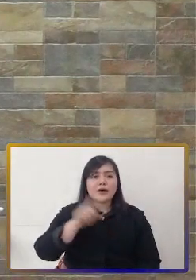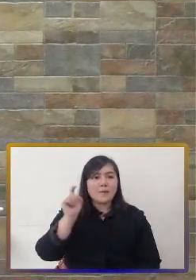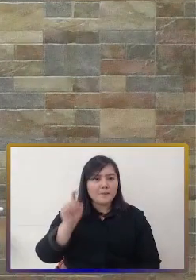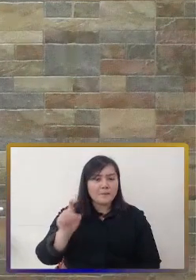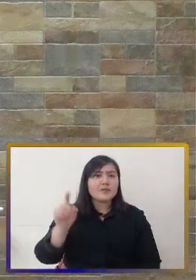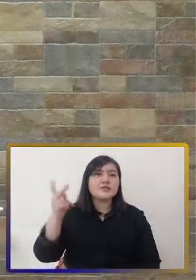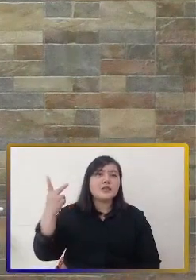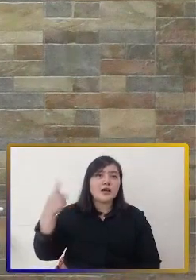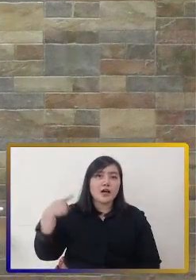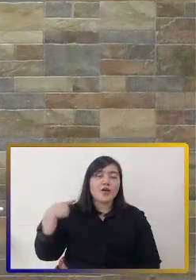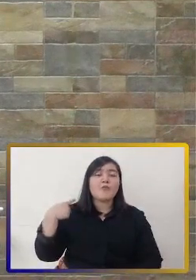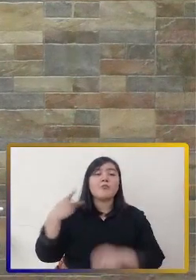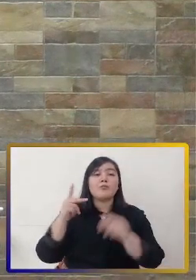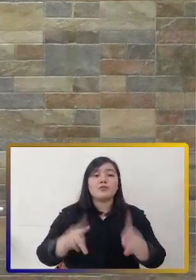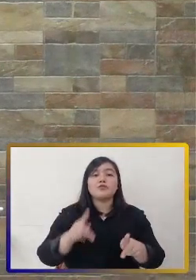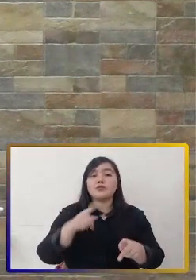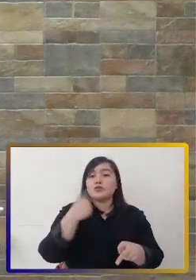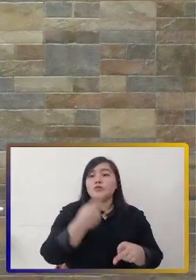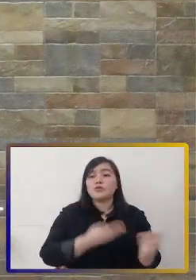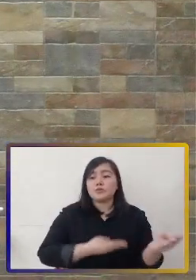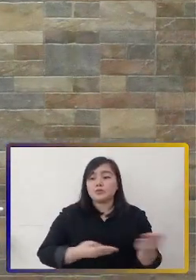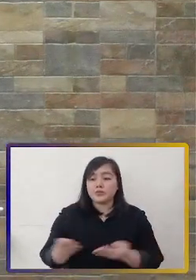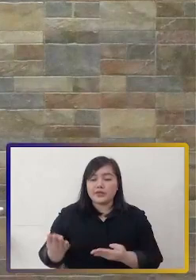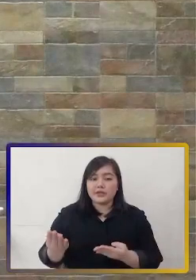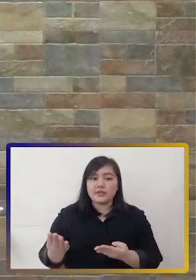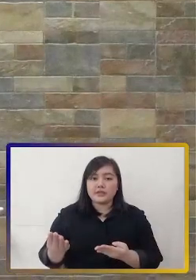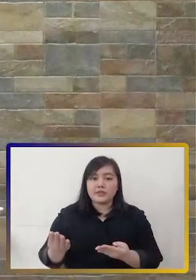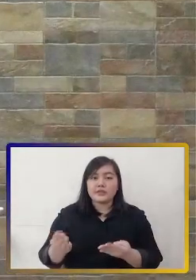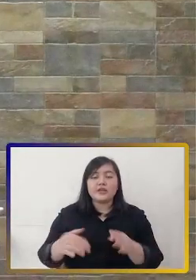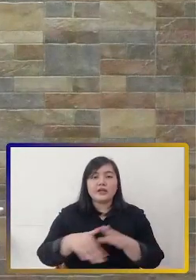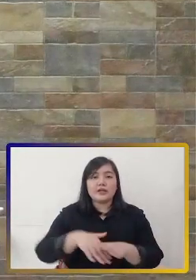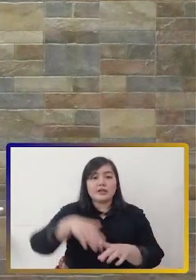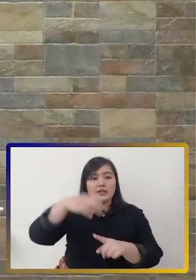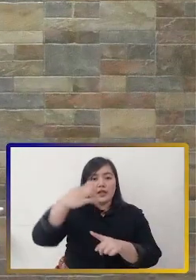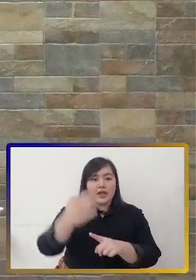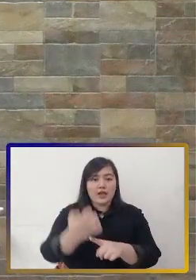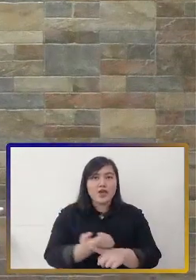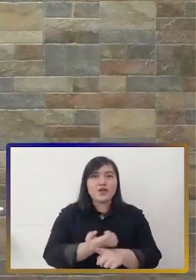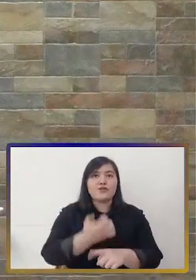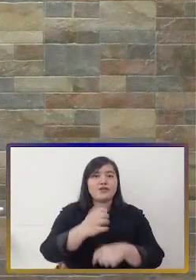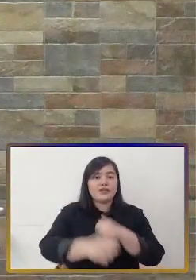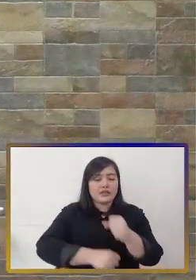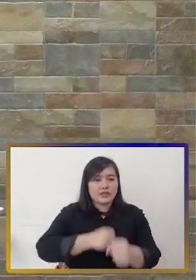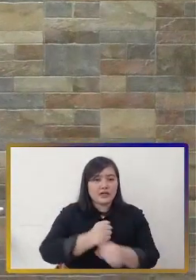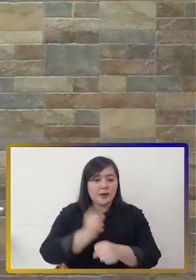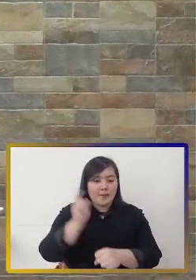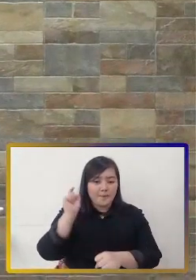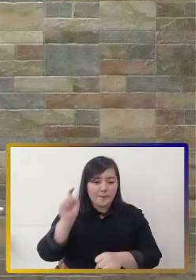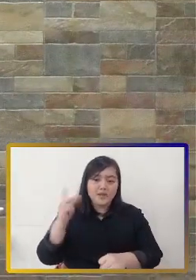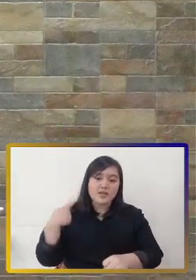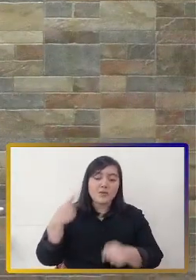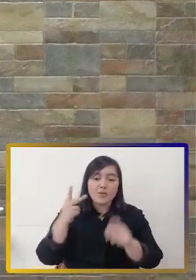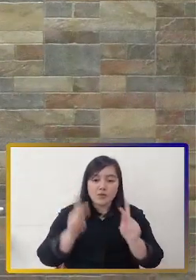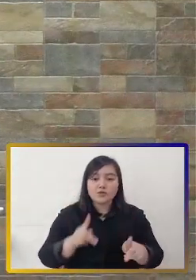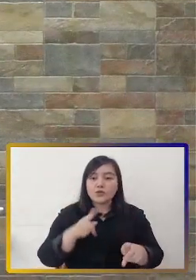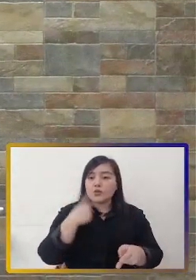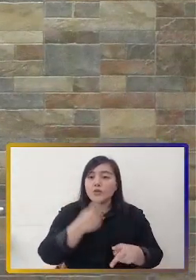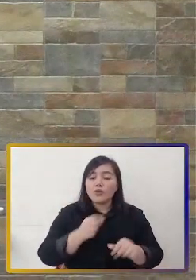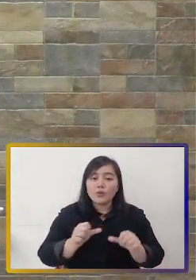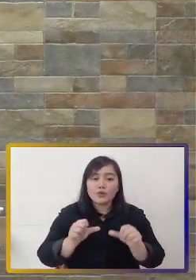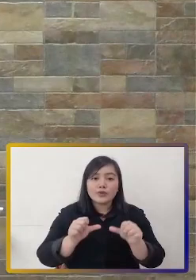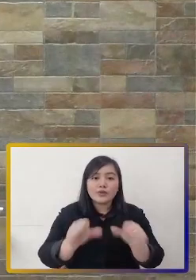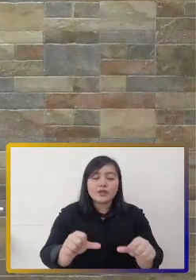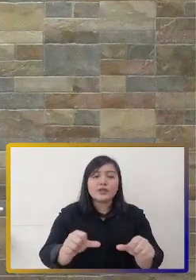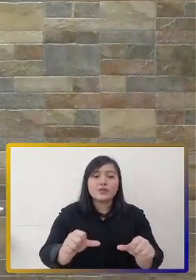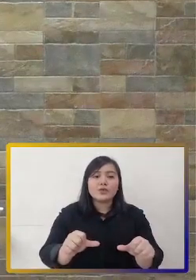magdadala. You see, sa bawat century, kailangan merong magdadalang tao na itinilalaga ng